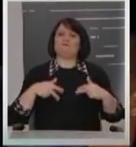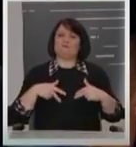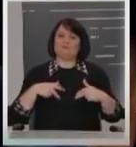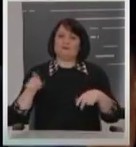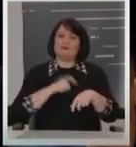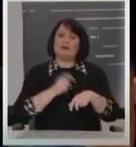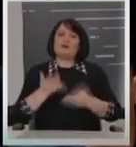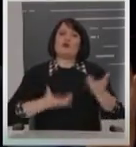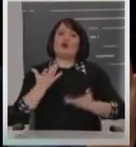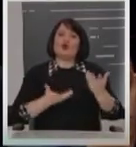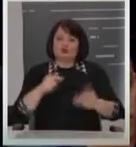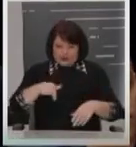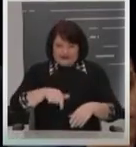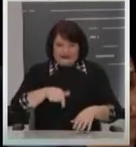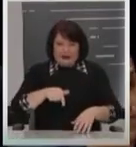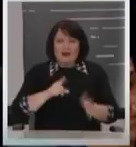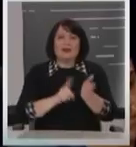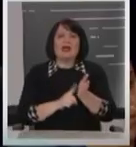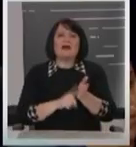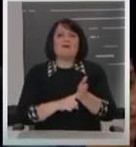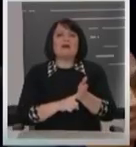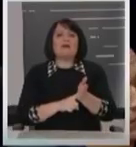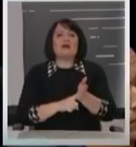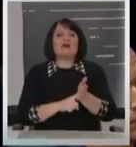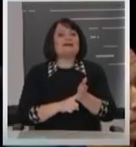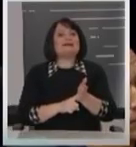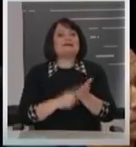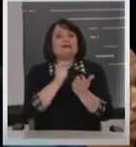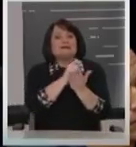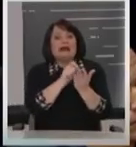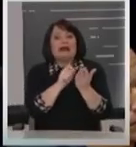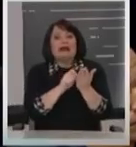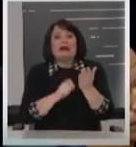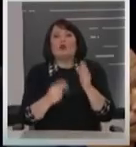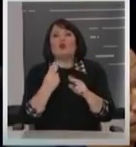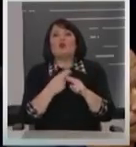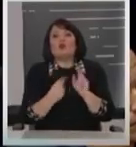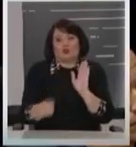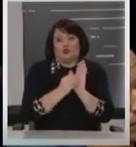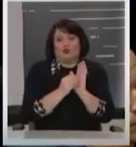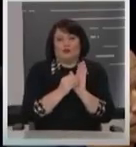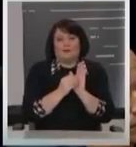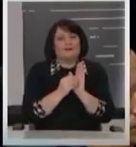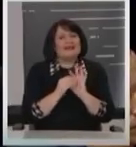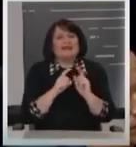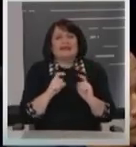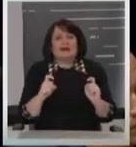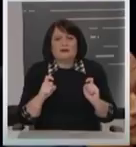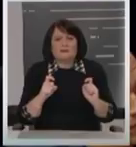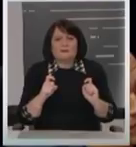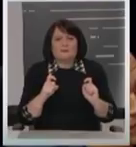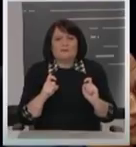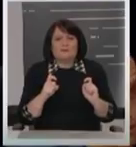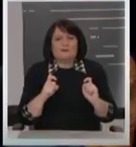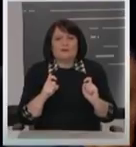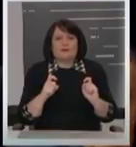στον προϋπολογισμό, θα έπρεπε να υπάρχει μια εγγραφή. Μια εγγραφή σημαντική. Και δεν είναι άλλη από